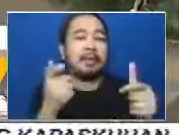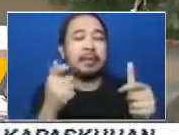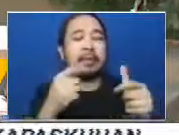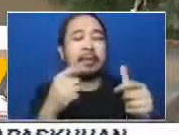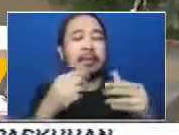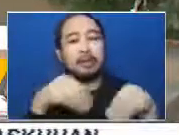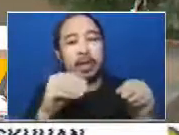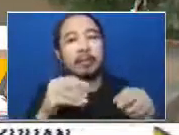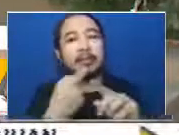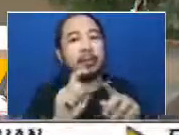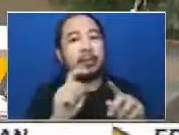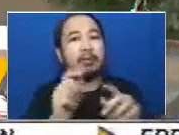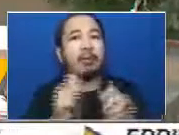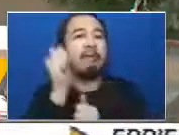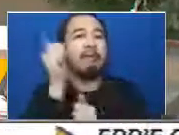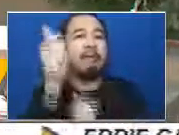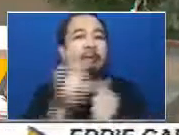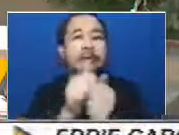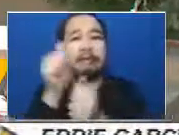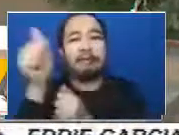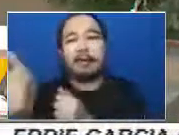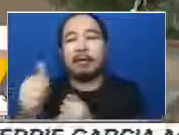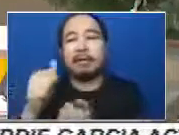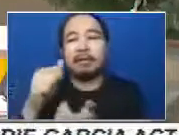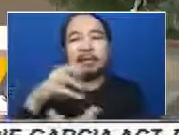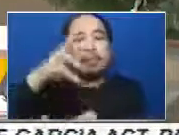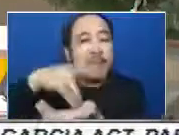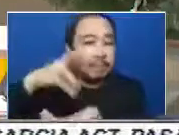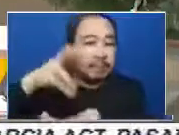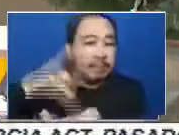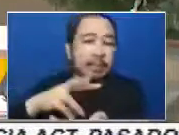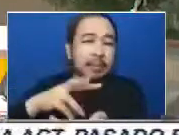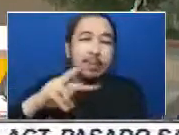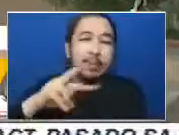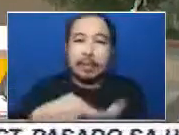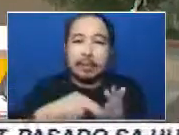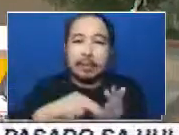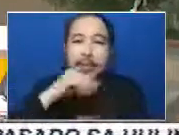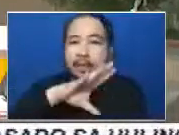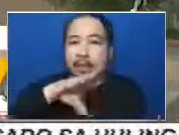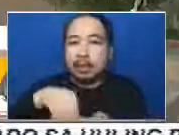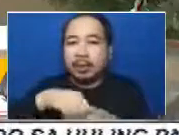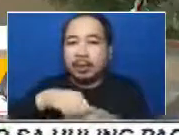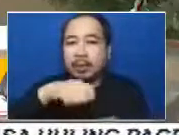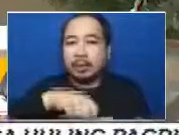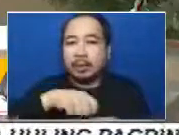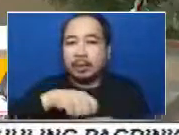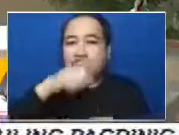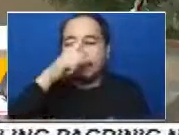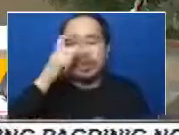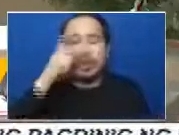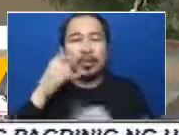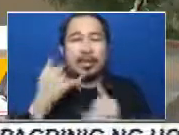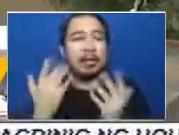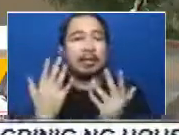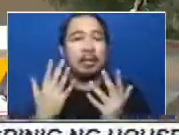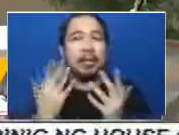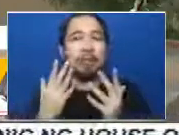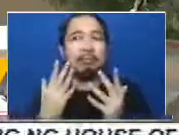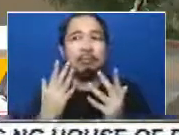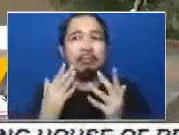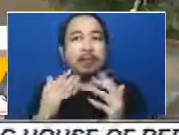prime commodities sold online, kasama po yan. Oh, so kaya kailangan ready lang sumunod dun sa presyo na tinakda